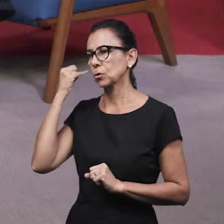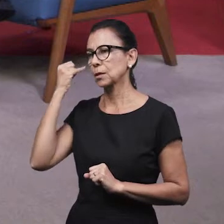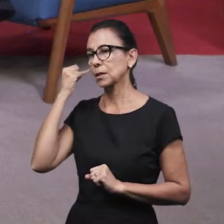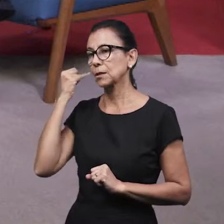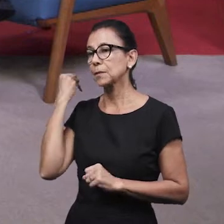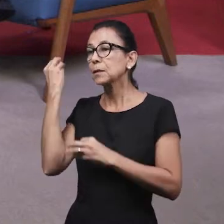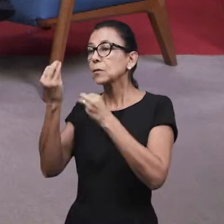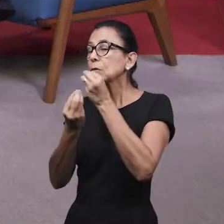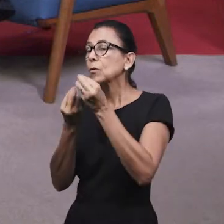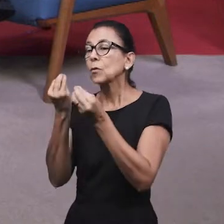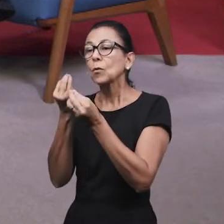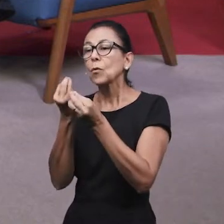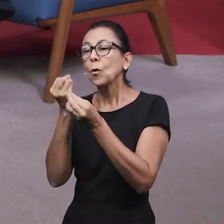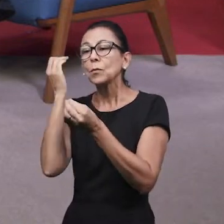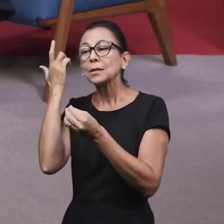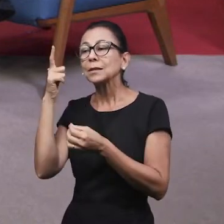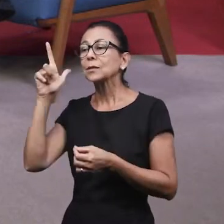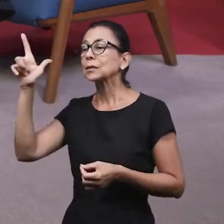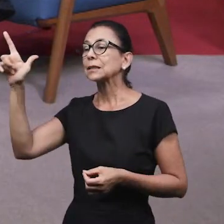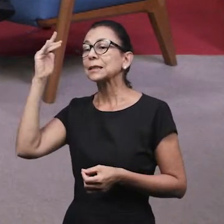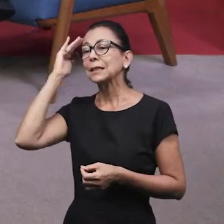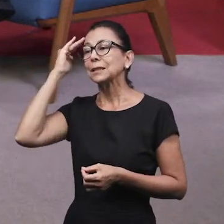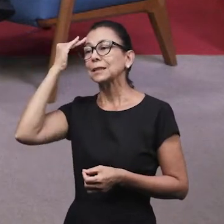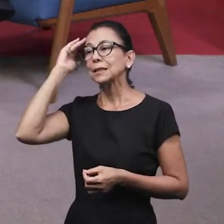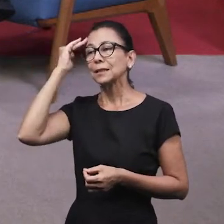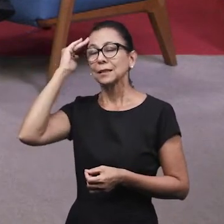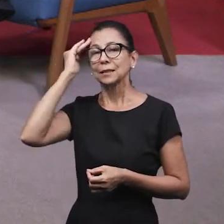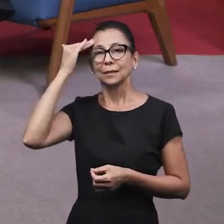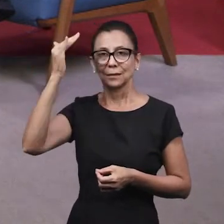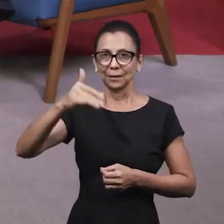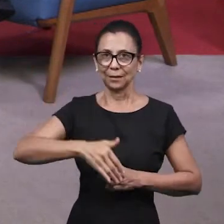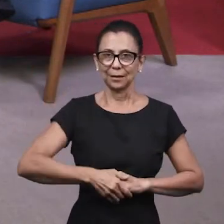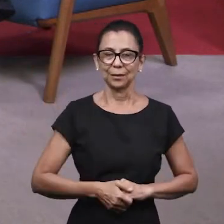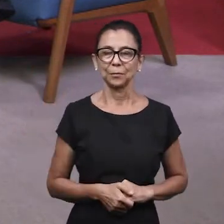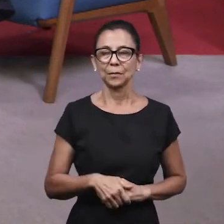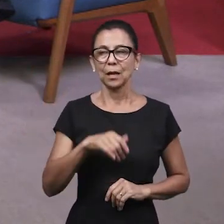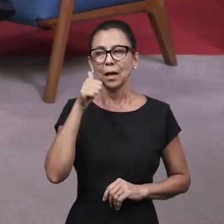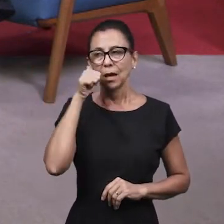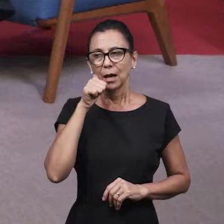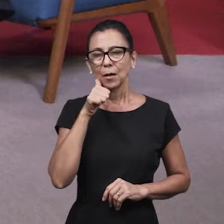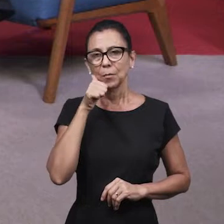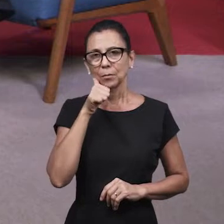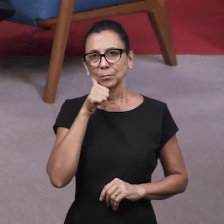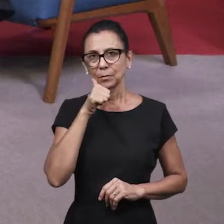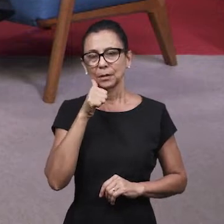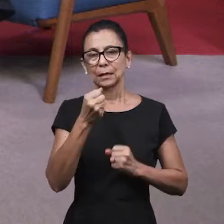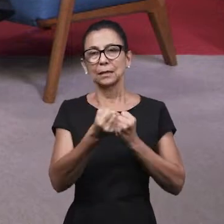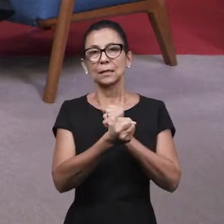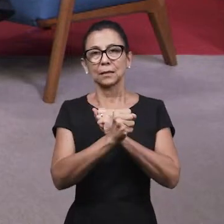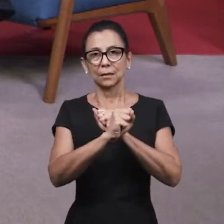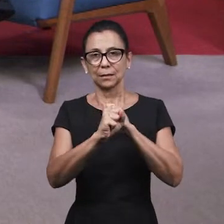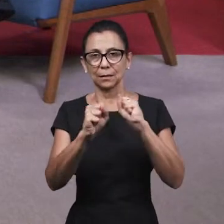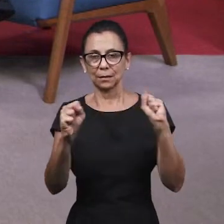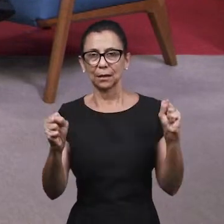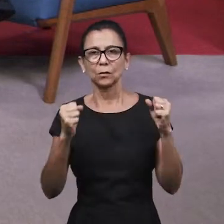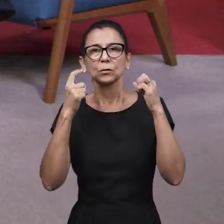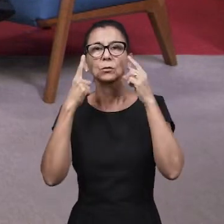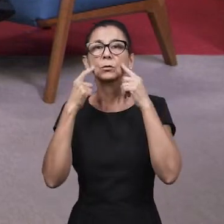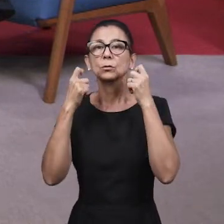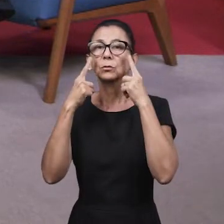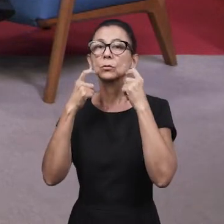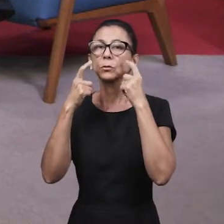que le pleur de la femme de Samson au septième jour, pendant 7 jours, qu'est-ce que c'est cela pour nous dans la